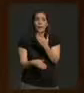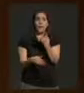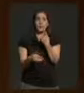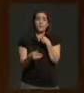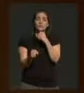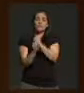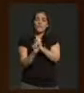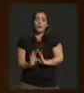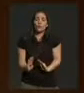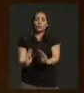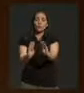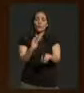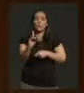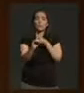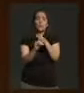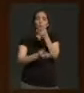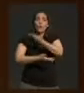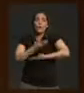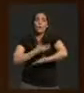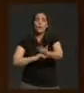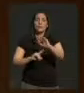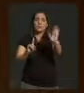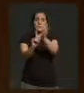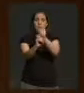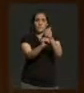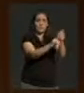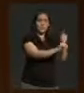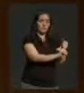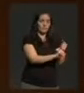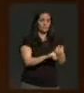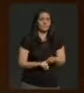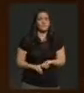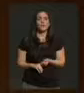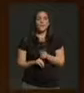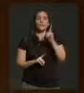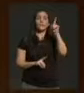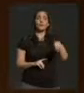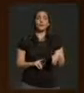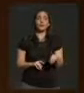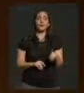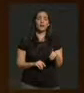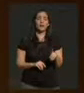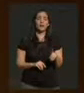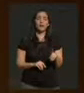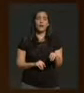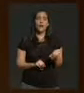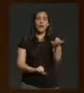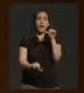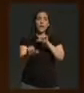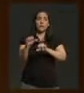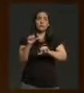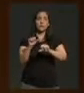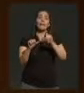Halaber, gizarte bazterketa pairatzen duten pertsonez arduratzen diren gizarte mugimenduekin batera ari gara.